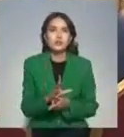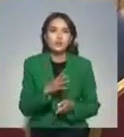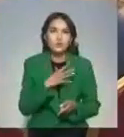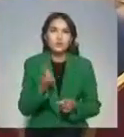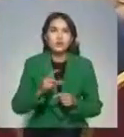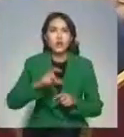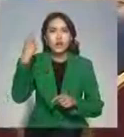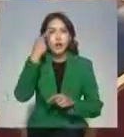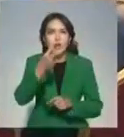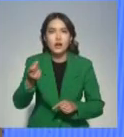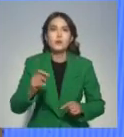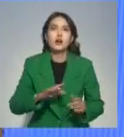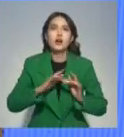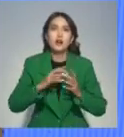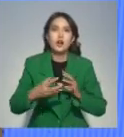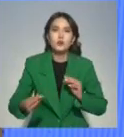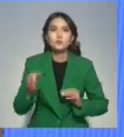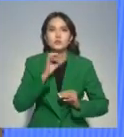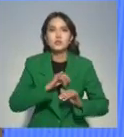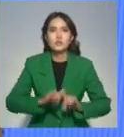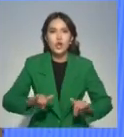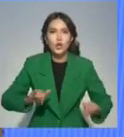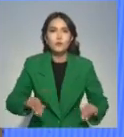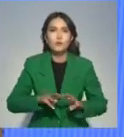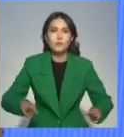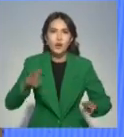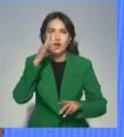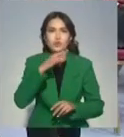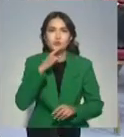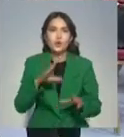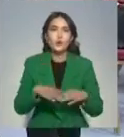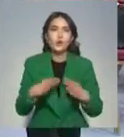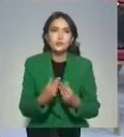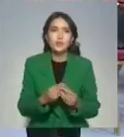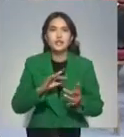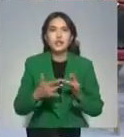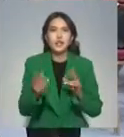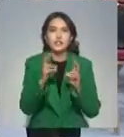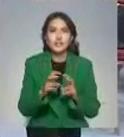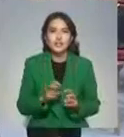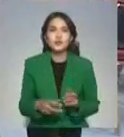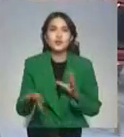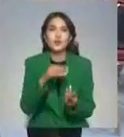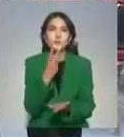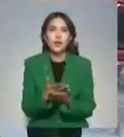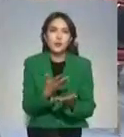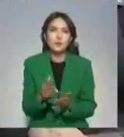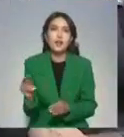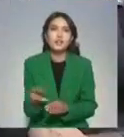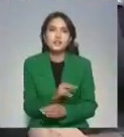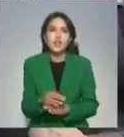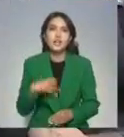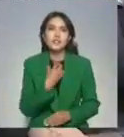айтуынша, ақпарат және әлеуметтік даму министрлігінің қазақстандық отбасы әлеуметтік зерттеуінің қорытындысы бойынша тәрбие